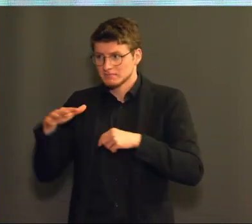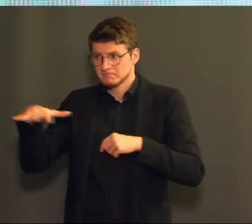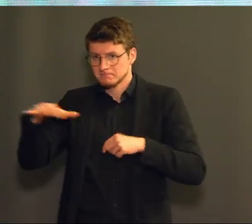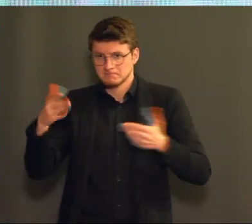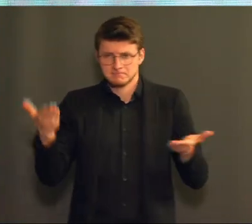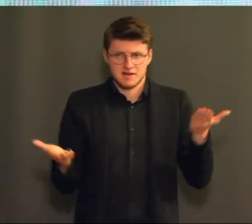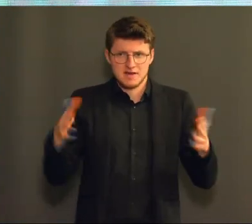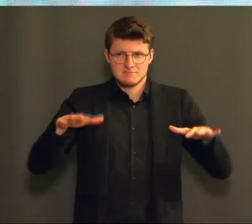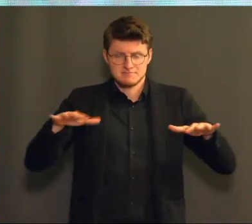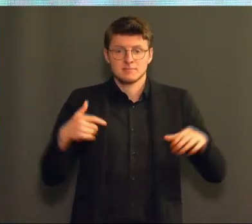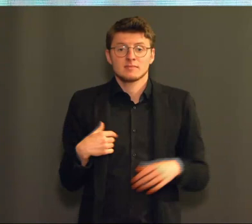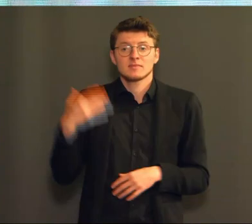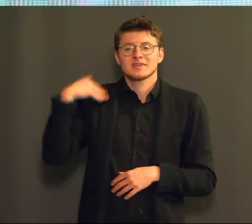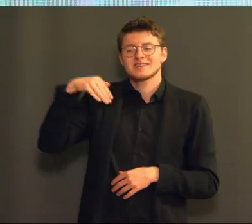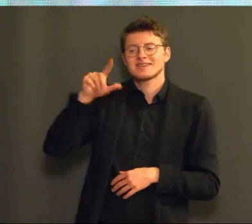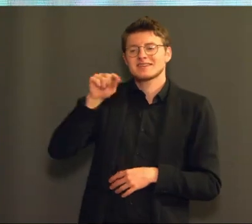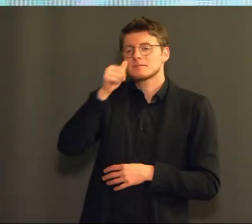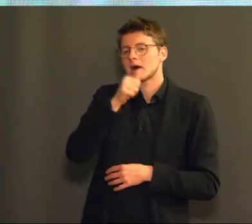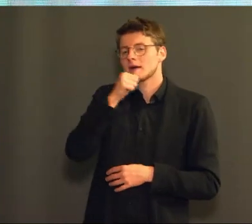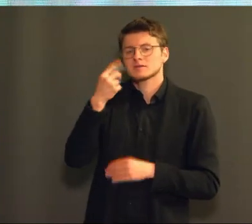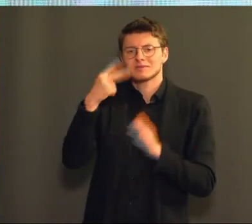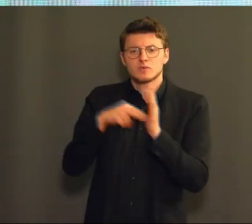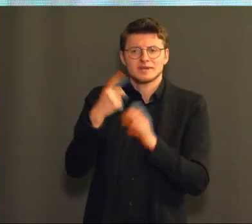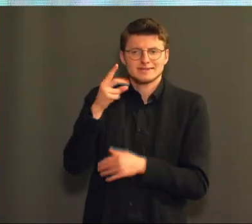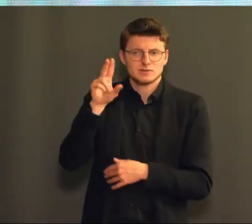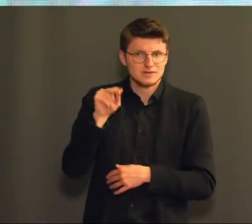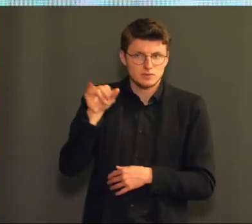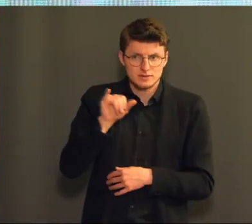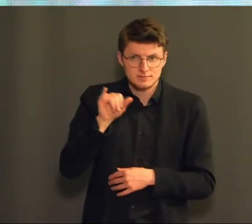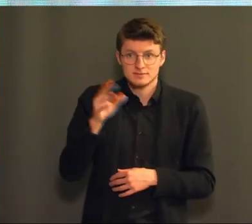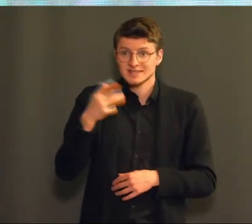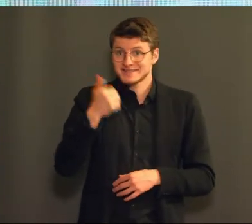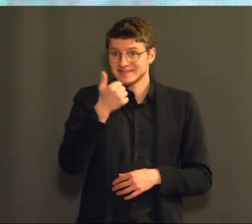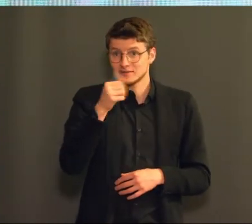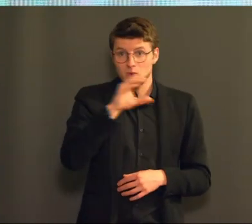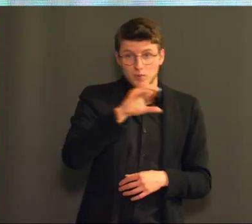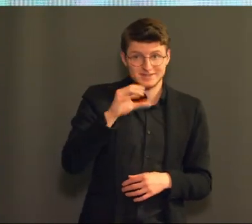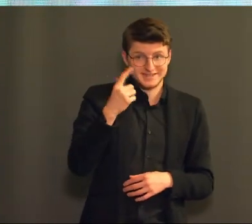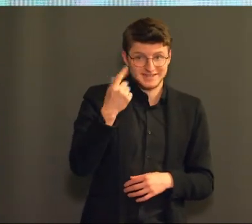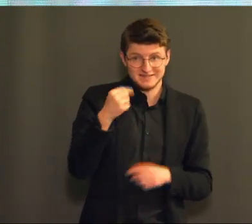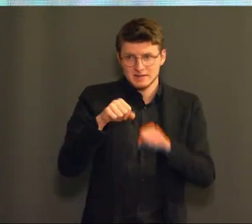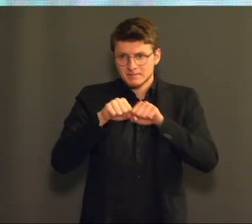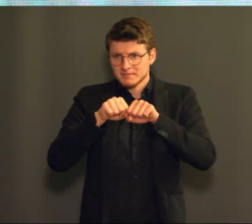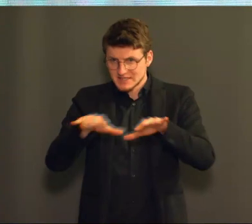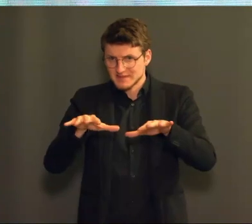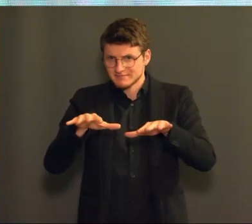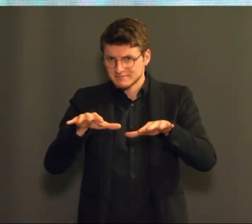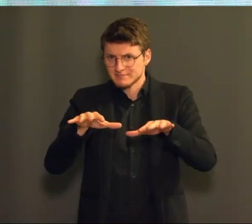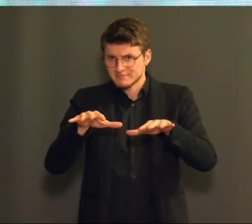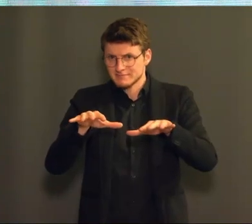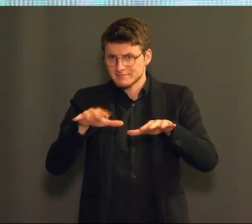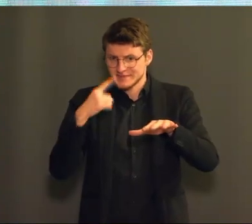maart 2021 bedroeg de incidentie 670 gevallen. Een cijfer